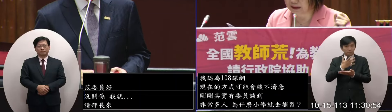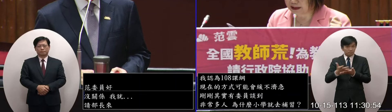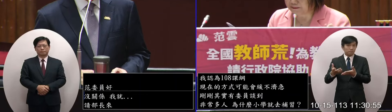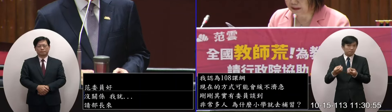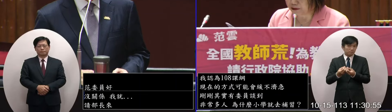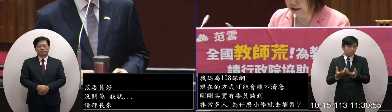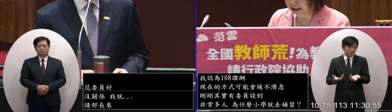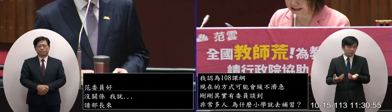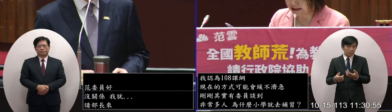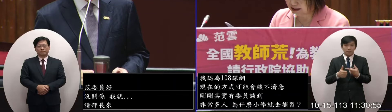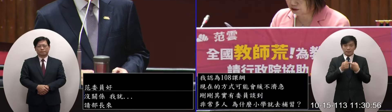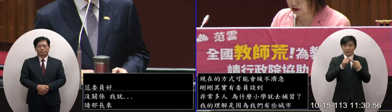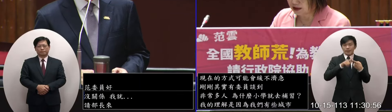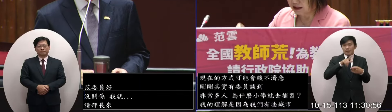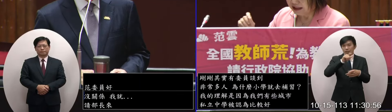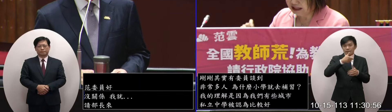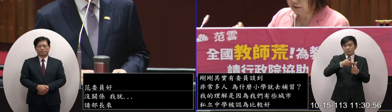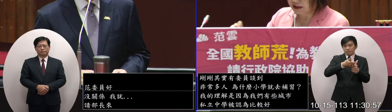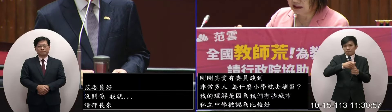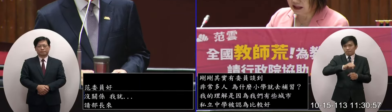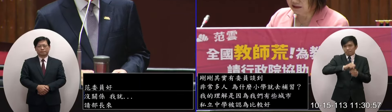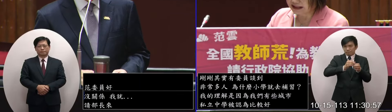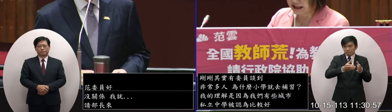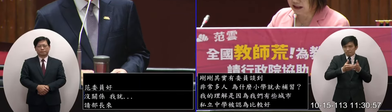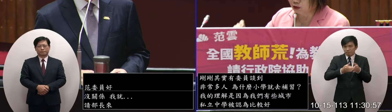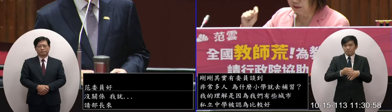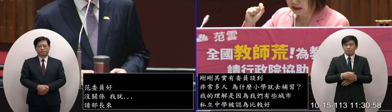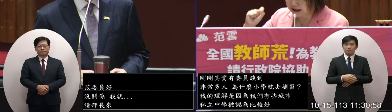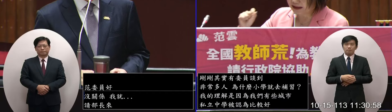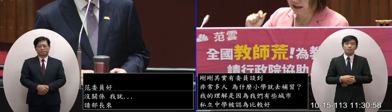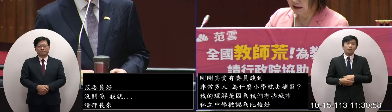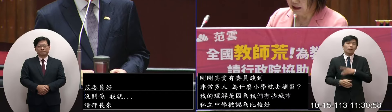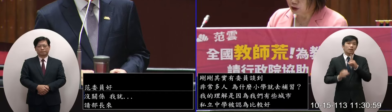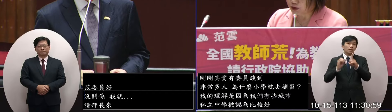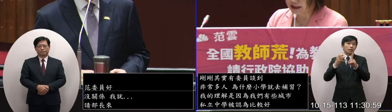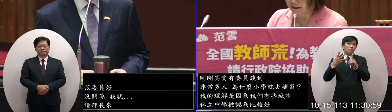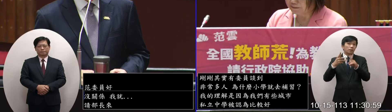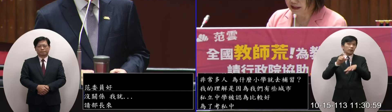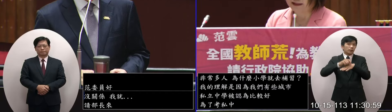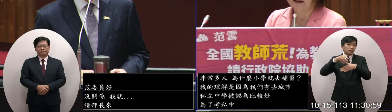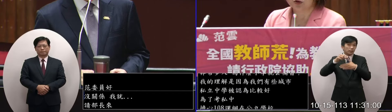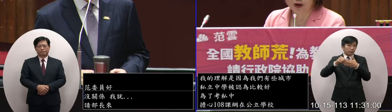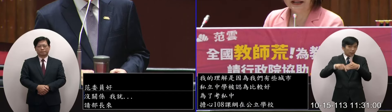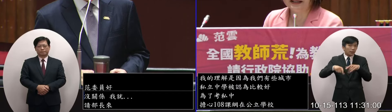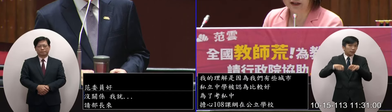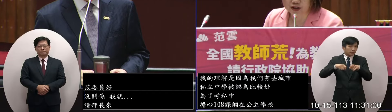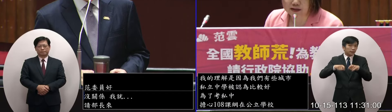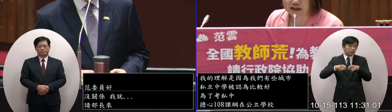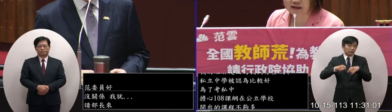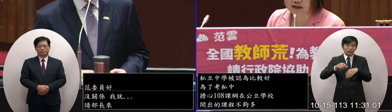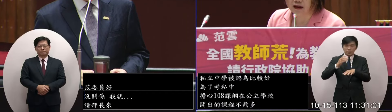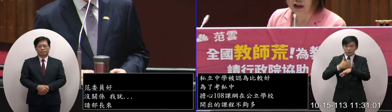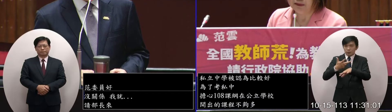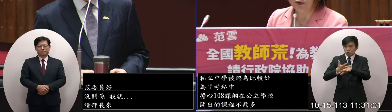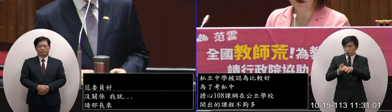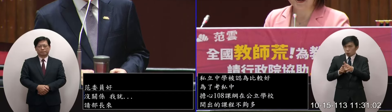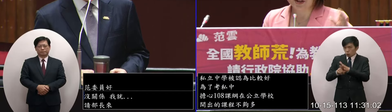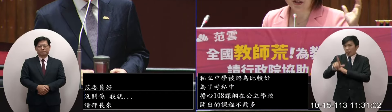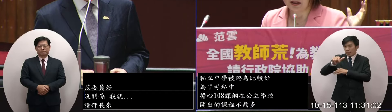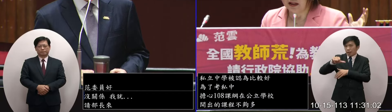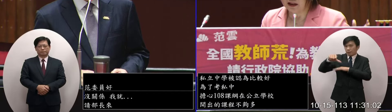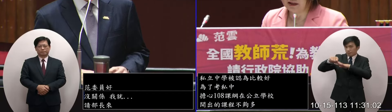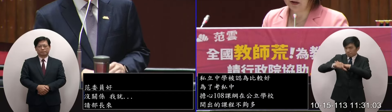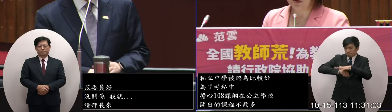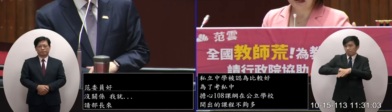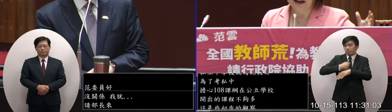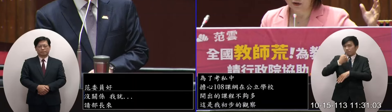们师资这边培育可以加强，就是108课纲其实我们可以去增聘专业的师资哦，不管